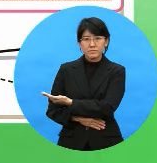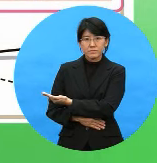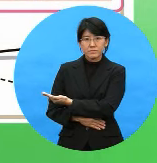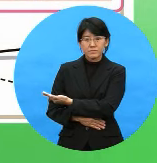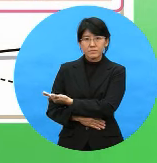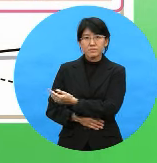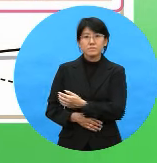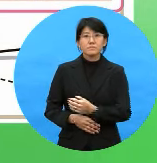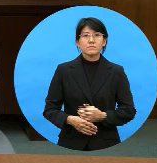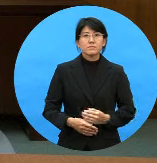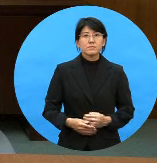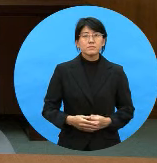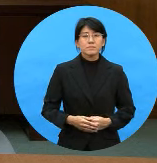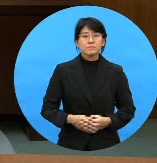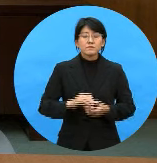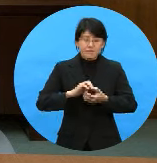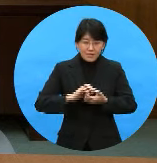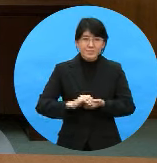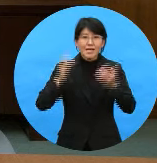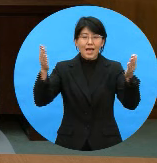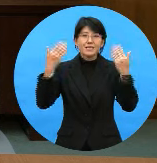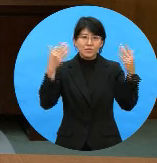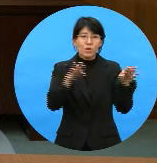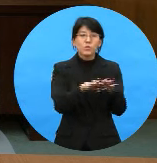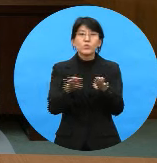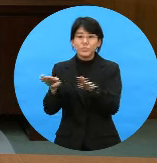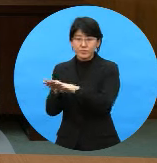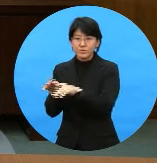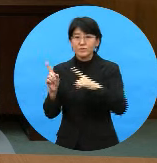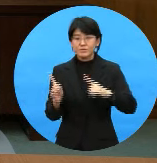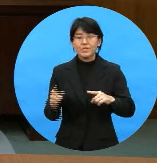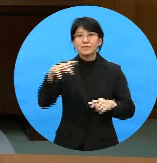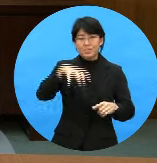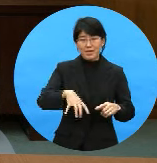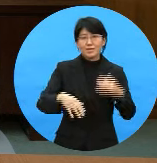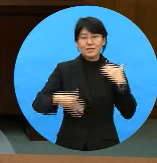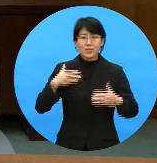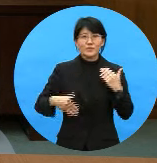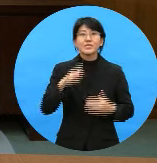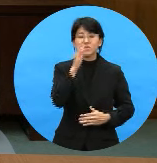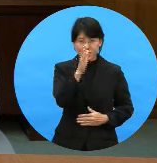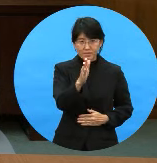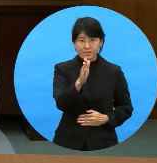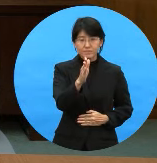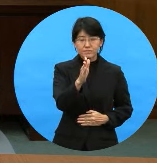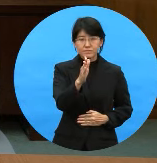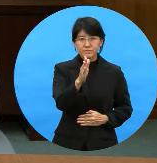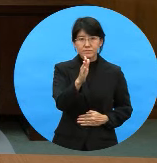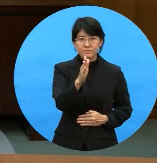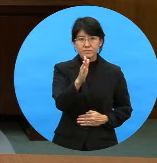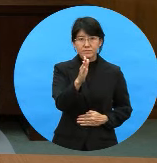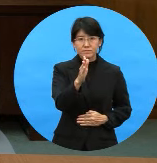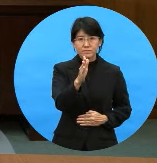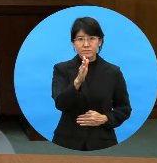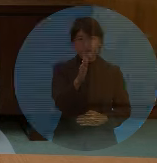います。ぜひ秋の休日を練馬で楽しんでください。